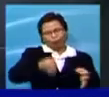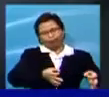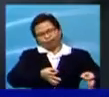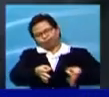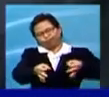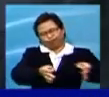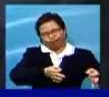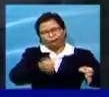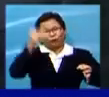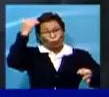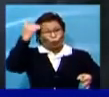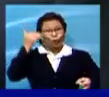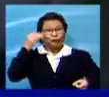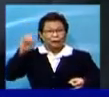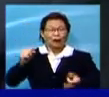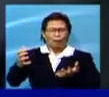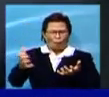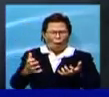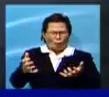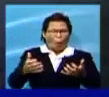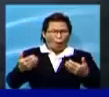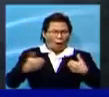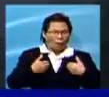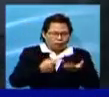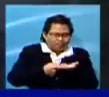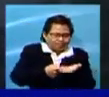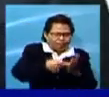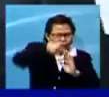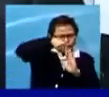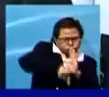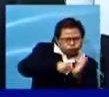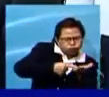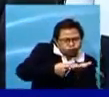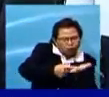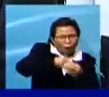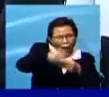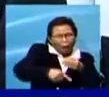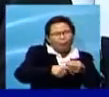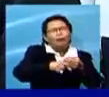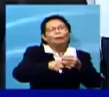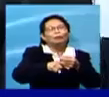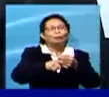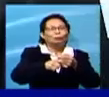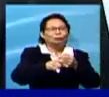Vigneswaran, Korea Selatan bercadang untuk mengadakan perbincangan lanjut mengenai isu berkenaan.